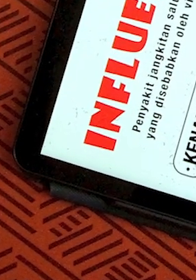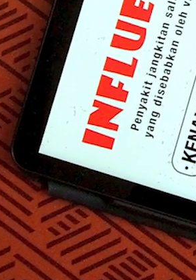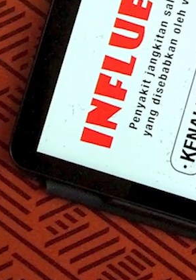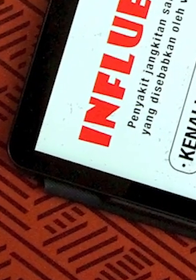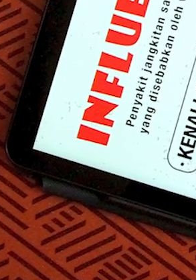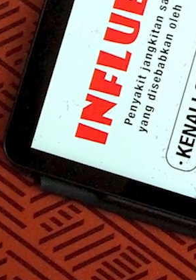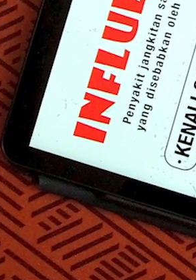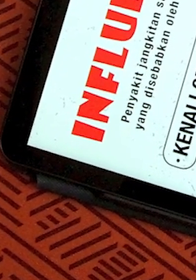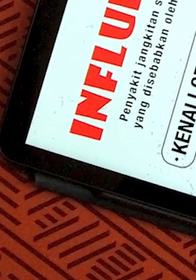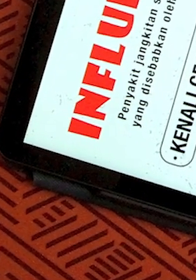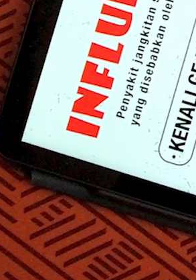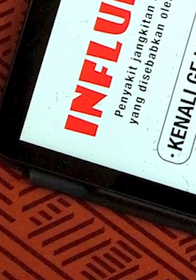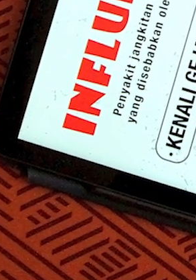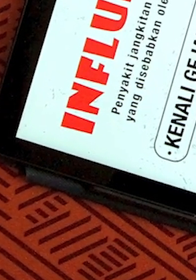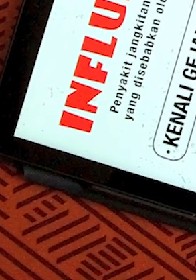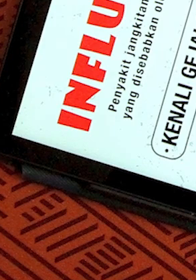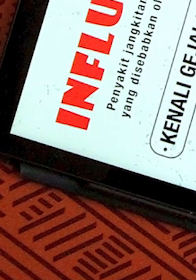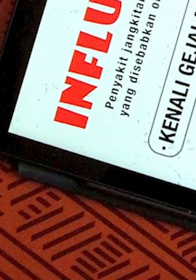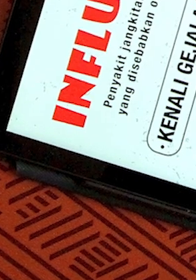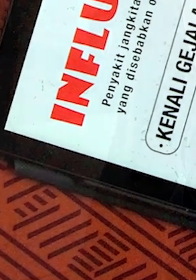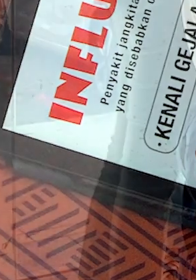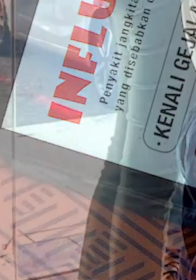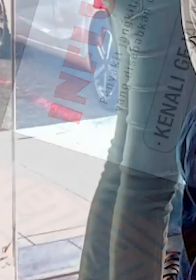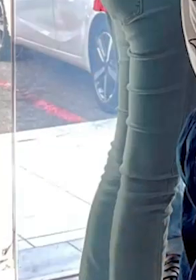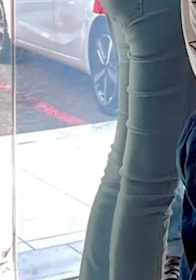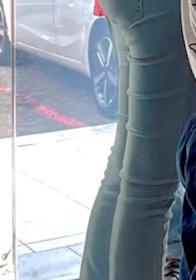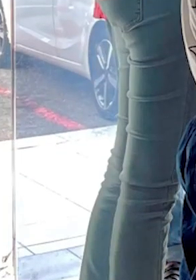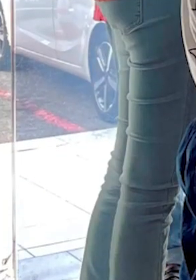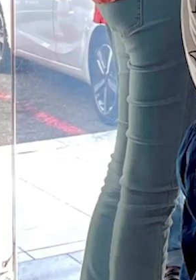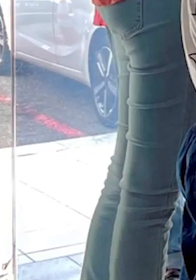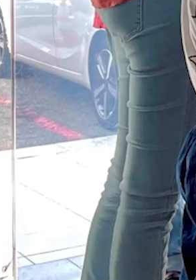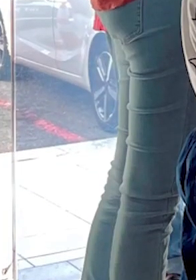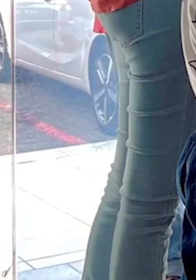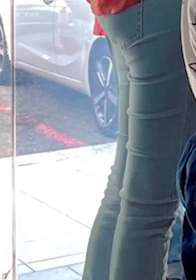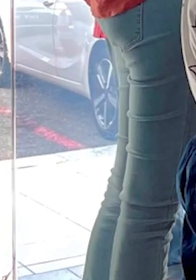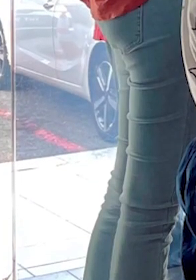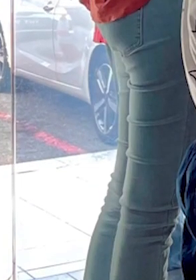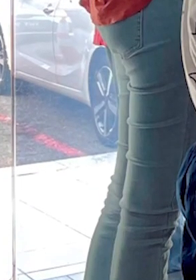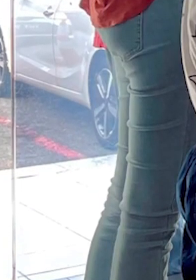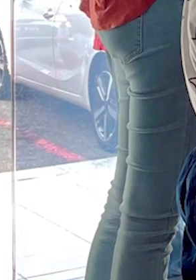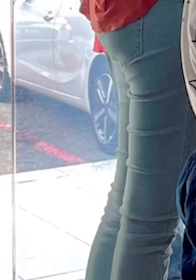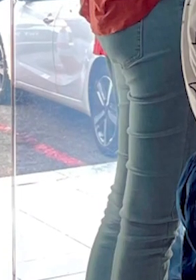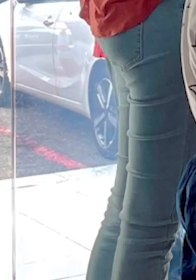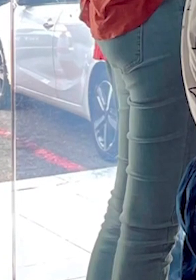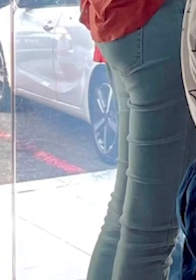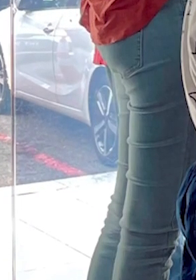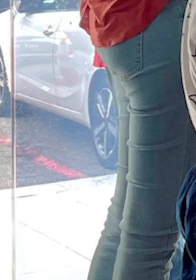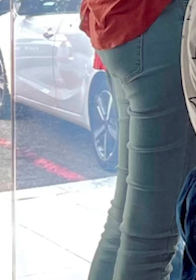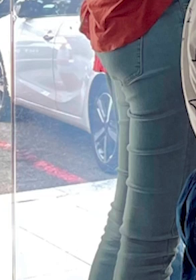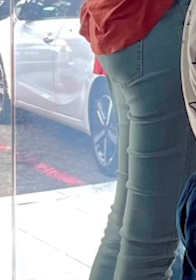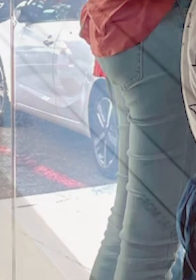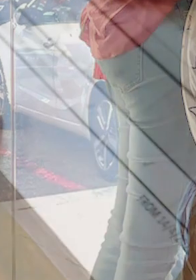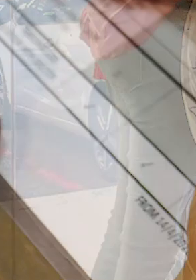kluster atau 240.2% berbanding dengan jumlah komuniti kluster yang dilaporkan bagi tempoh yang sama pada tahun lepas, iaitu 82